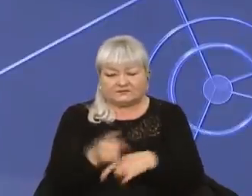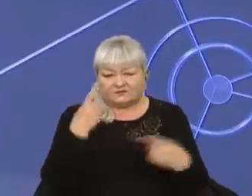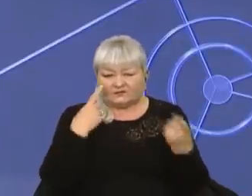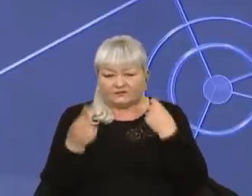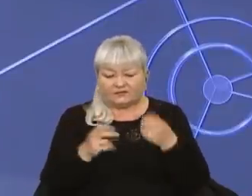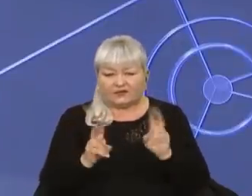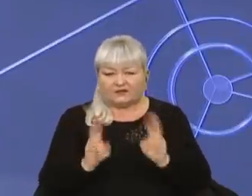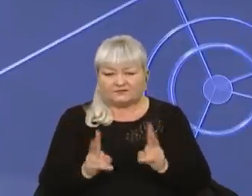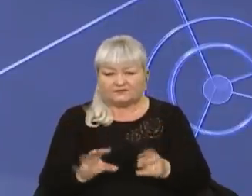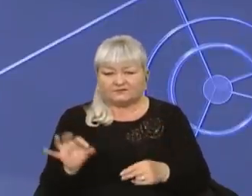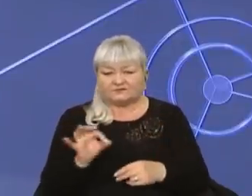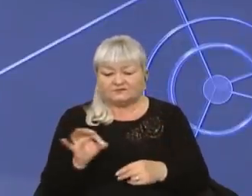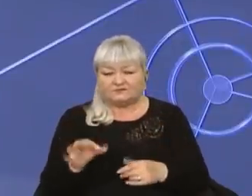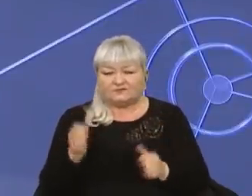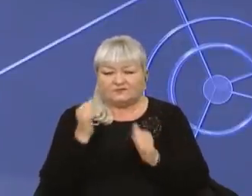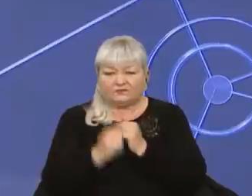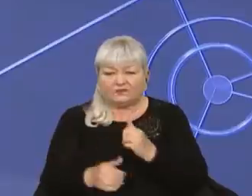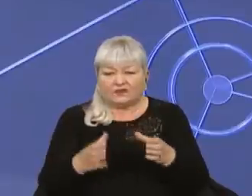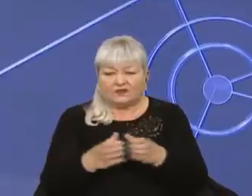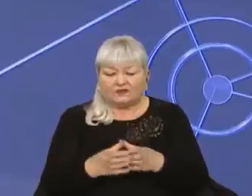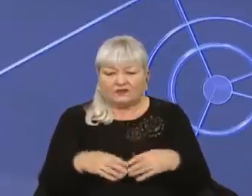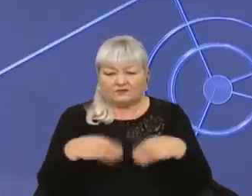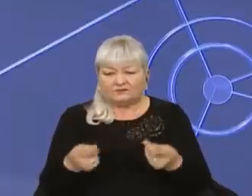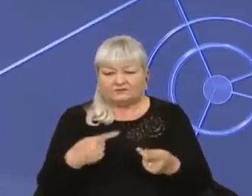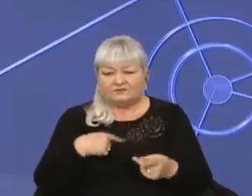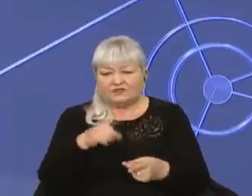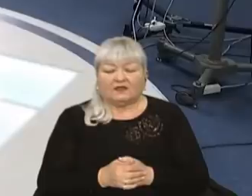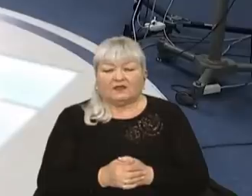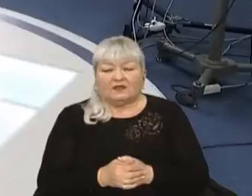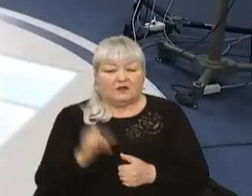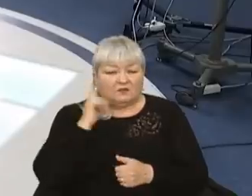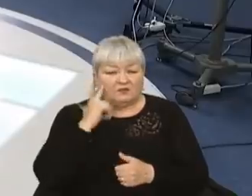яка Олегом в кожному блоці подається. Мені за вас соромно.